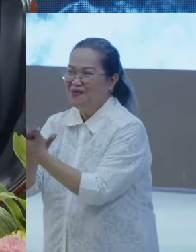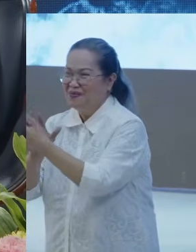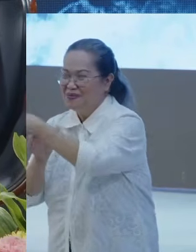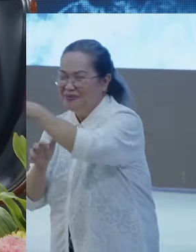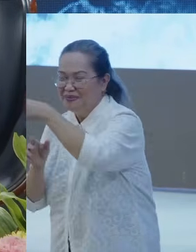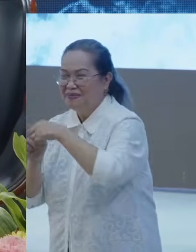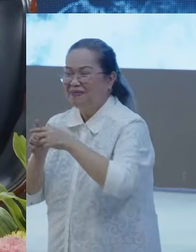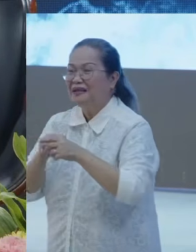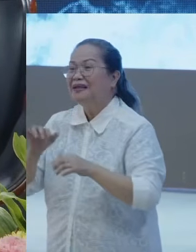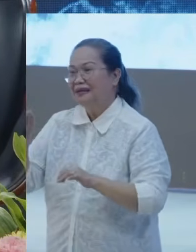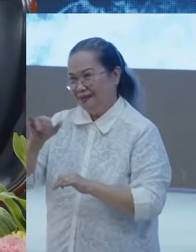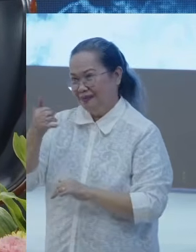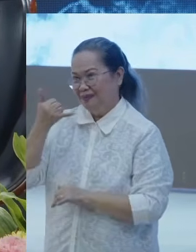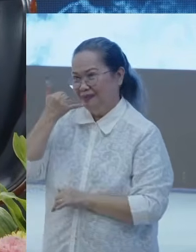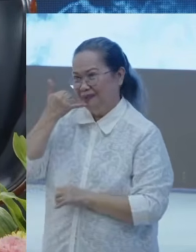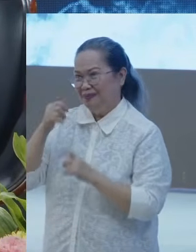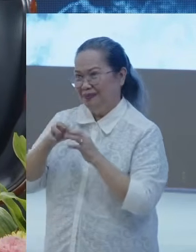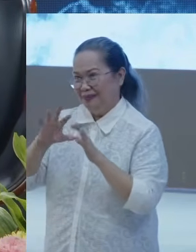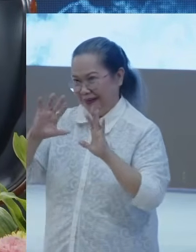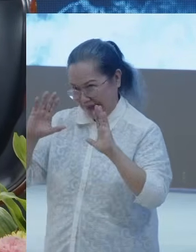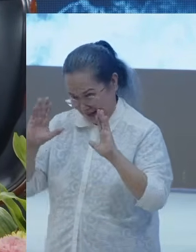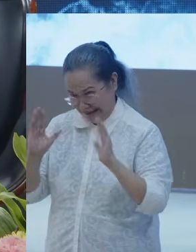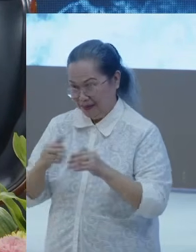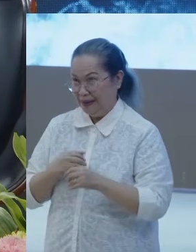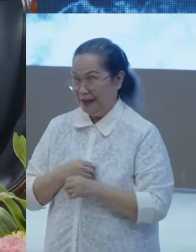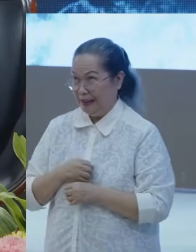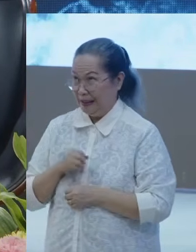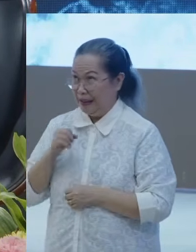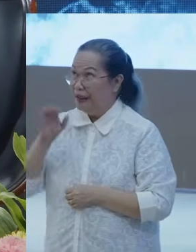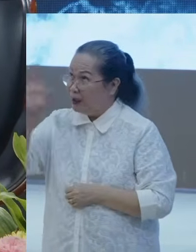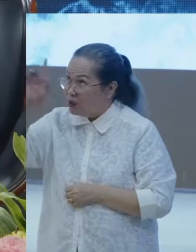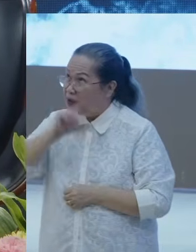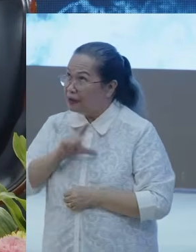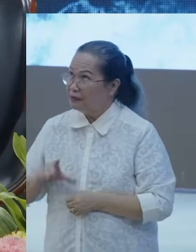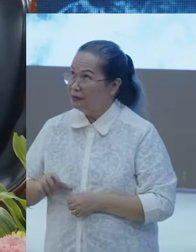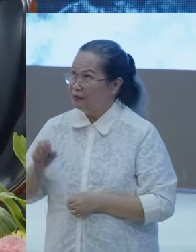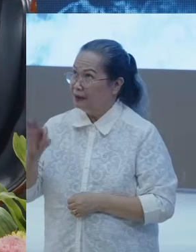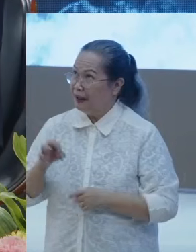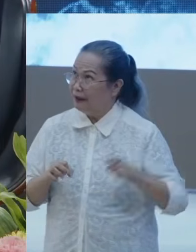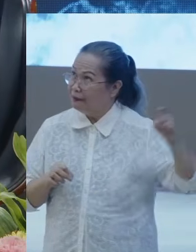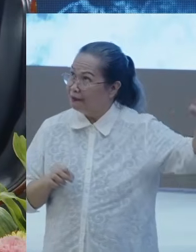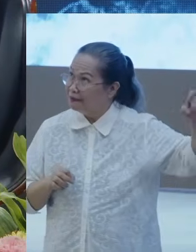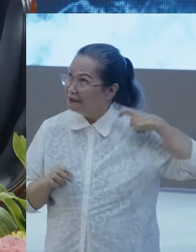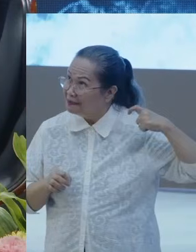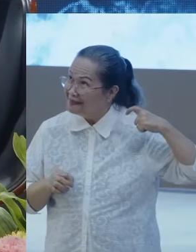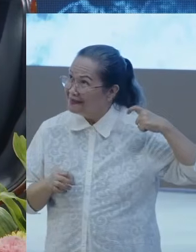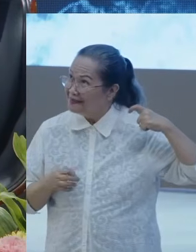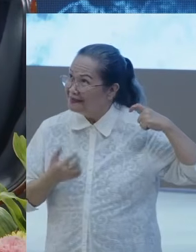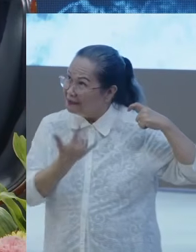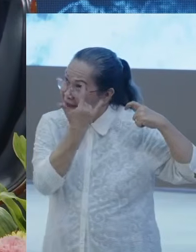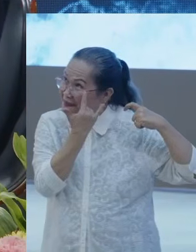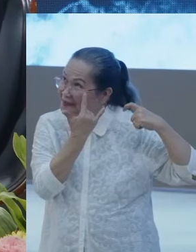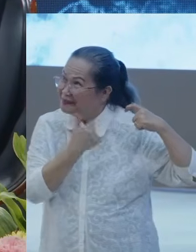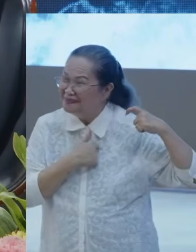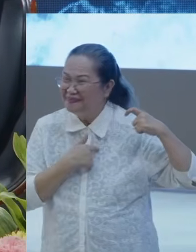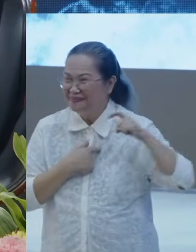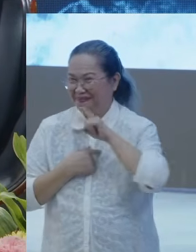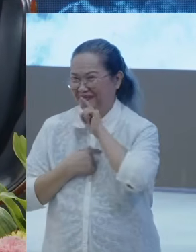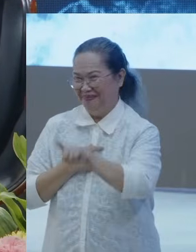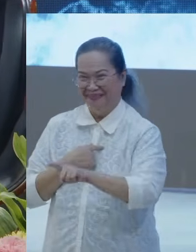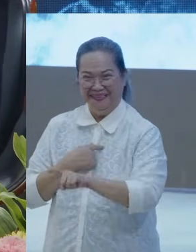ako'y kabataan. Pagka tumawag siya, no? Ibig sabihin, may gusto siya sa akin.